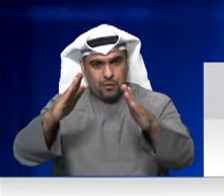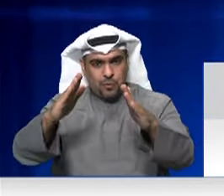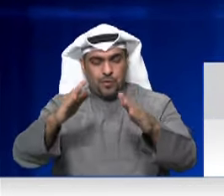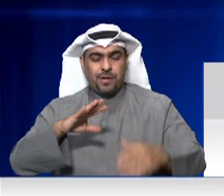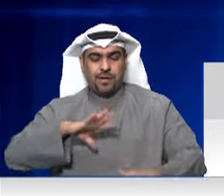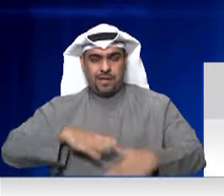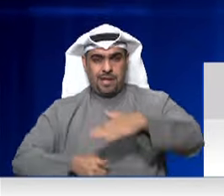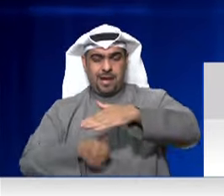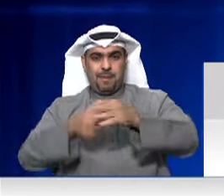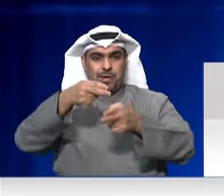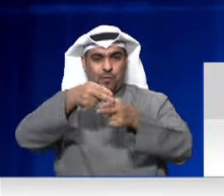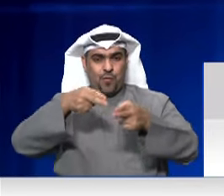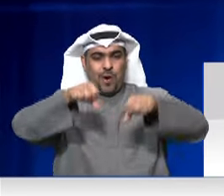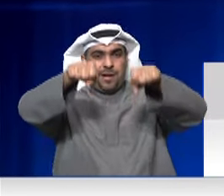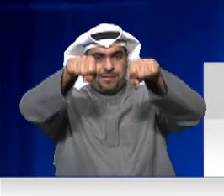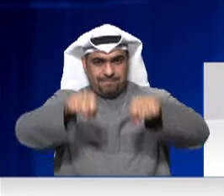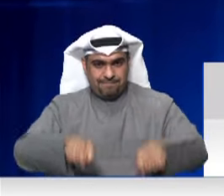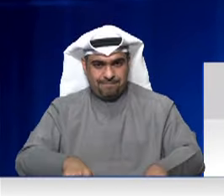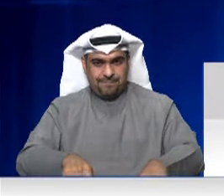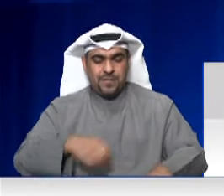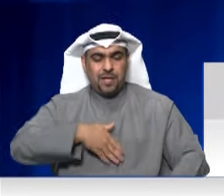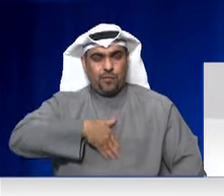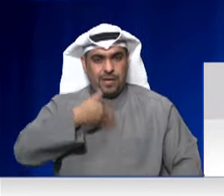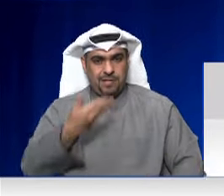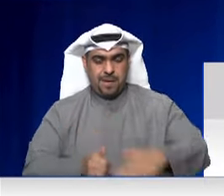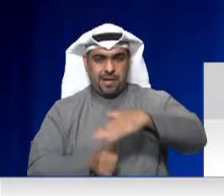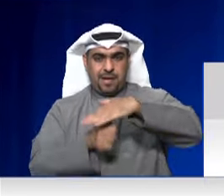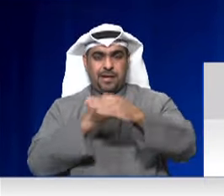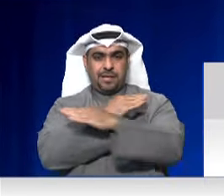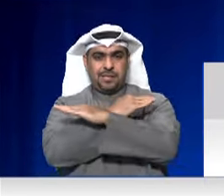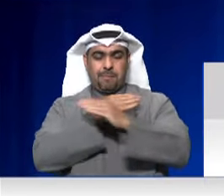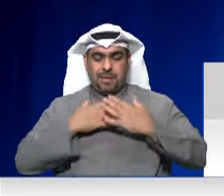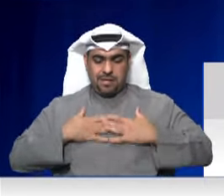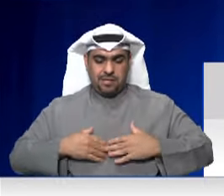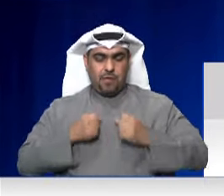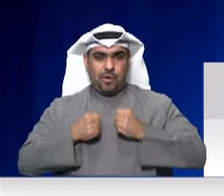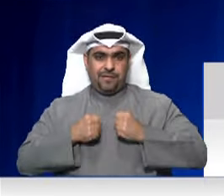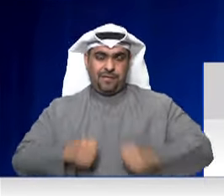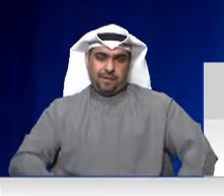وطيب مع شاعر متمنيا لفخامته موفور الصحه والعافيه